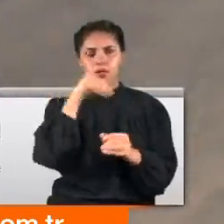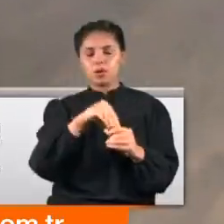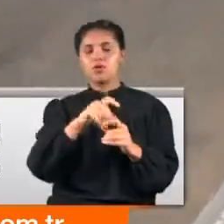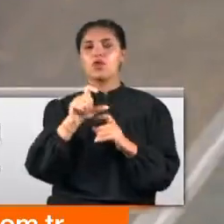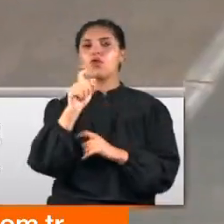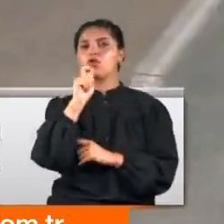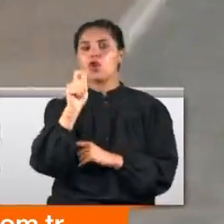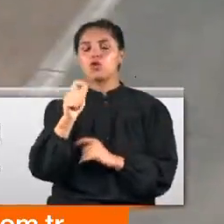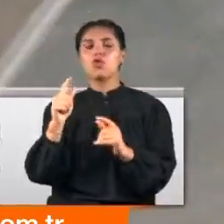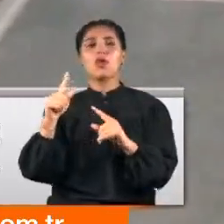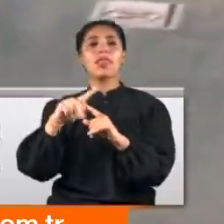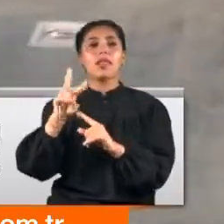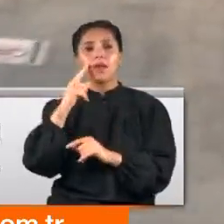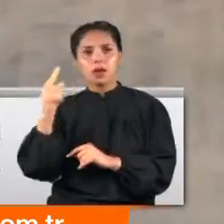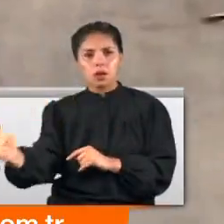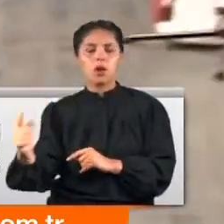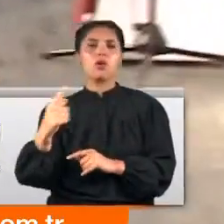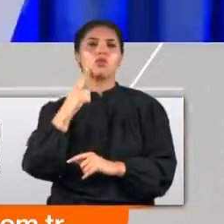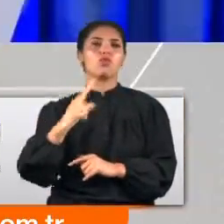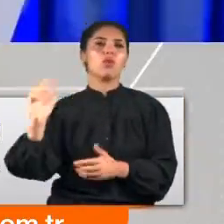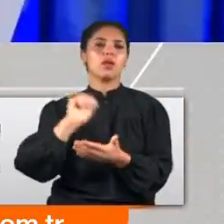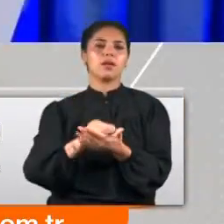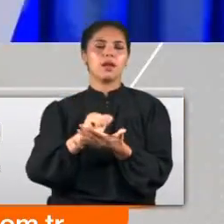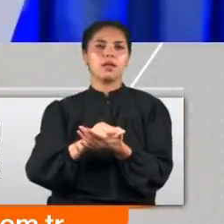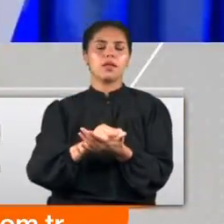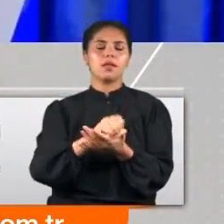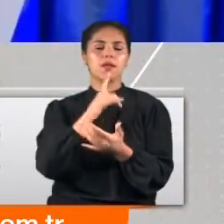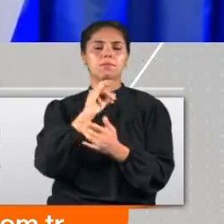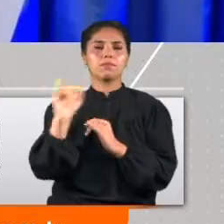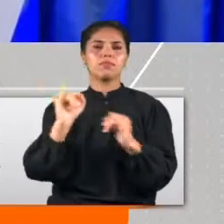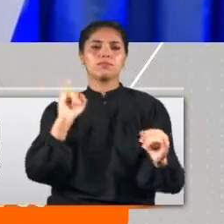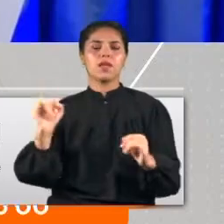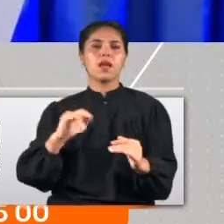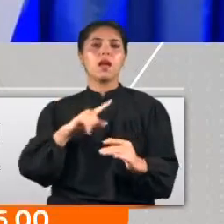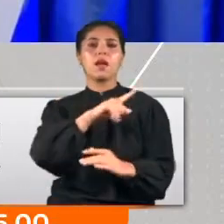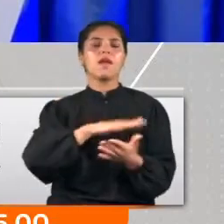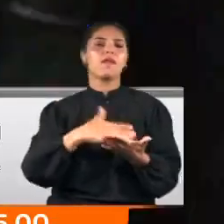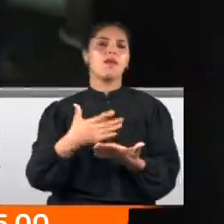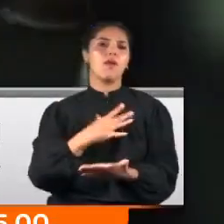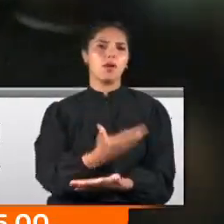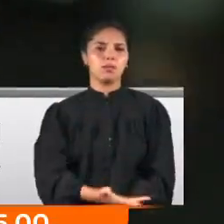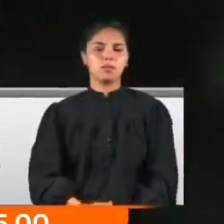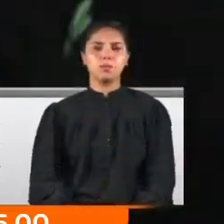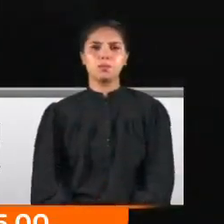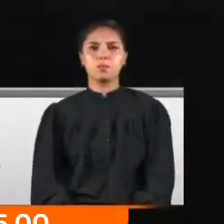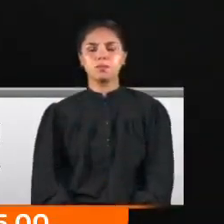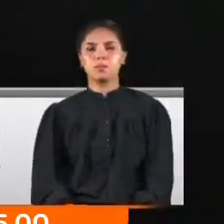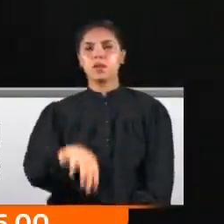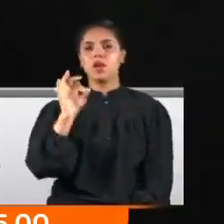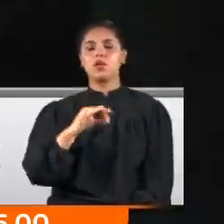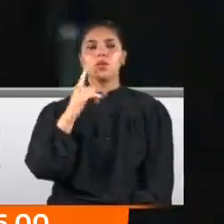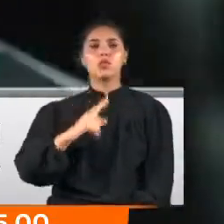TV'den sonra Cumhuriyet Gazetesi de topun ağzında. Kimseden haber vermeden parti yönetici diktatör denmez mi buna? Kulislerde